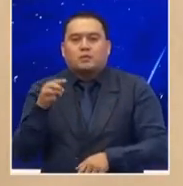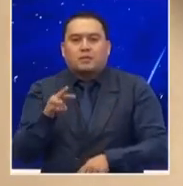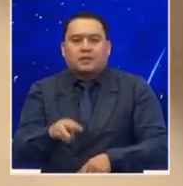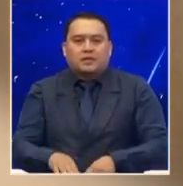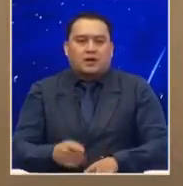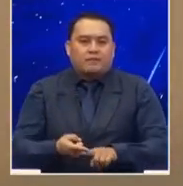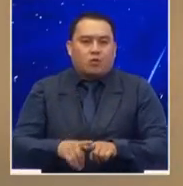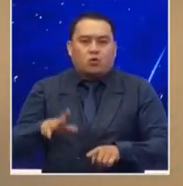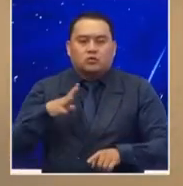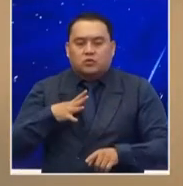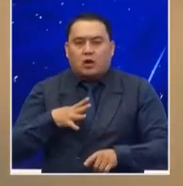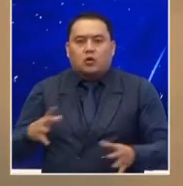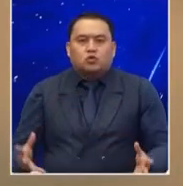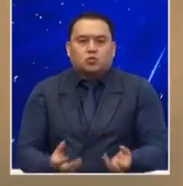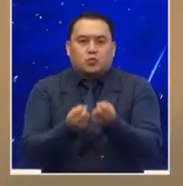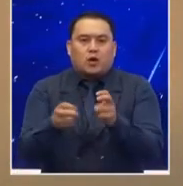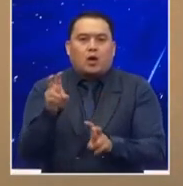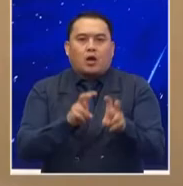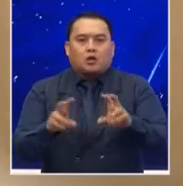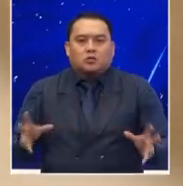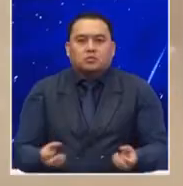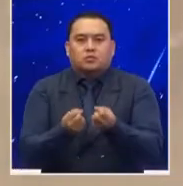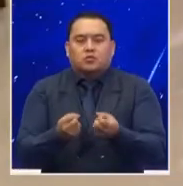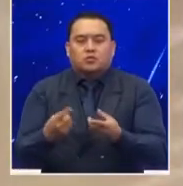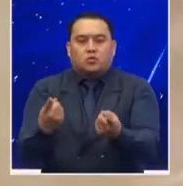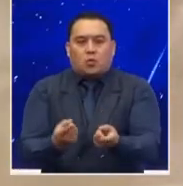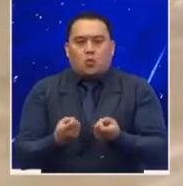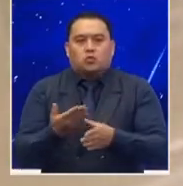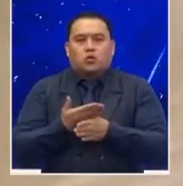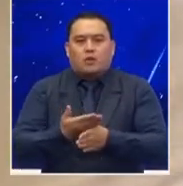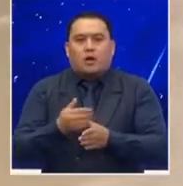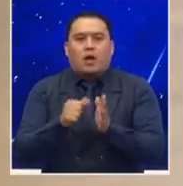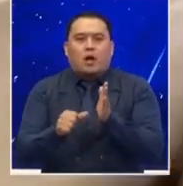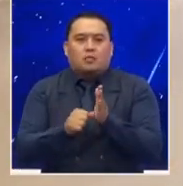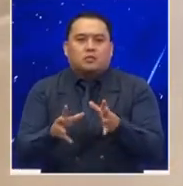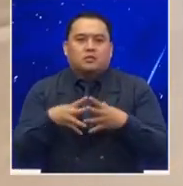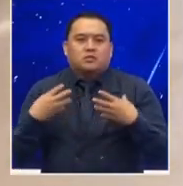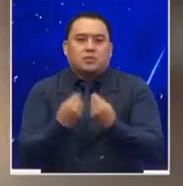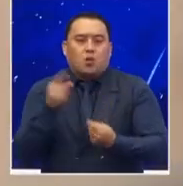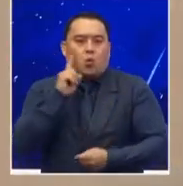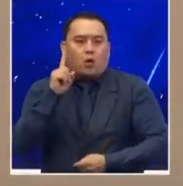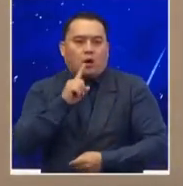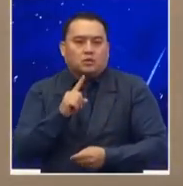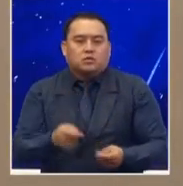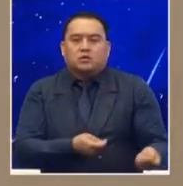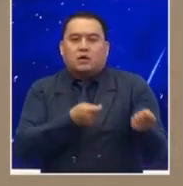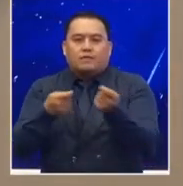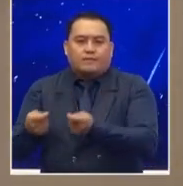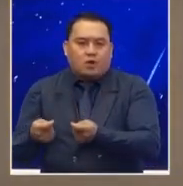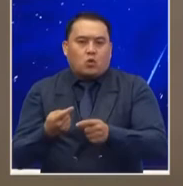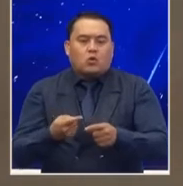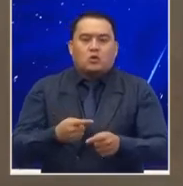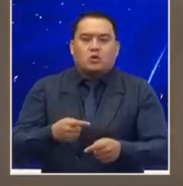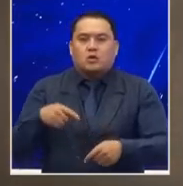көтерілген. Жергілікті тұрғындарды құтқару ісіне өрт сөндірушілер тартылды. 60 отбасы уақытша паналау орындарына жеткізілген. Синоптиктердің болжамы